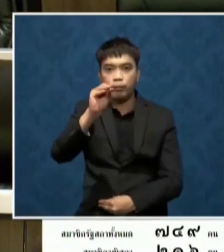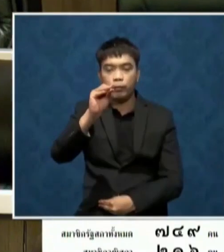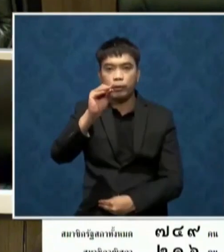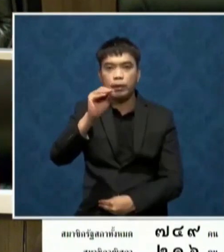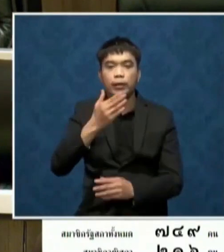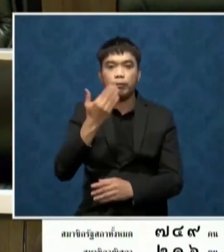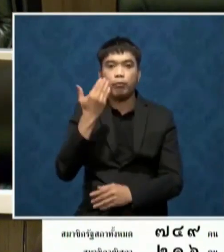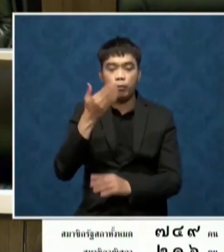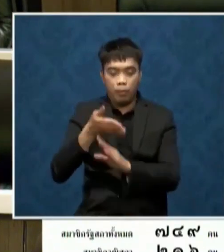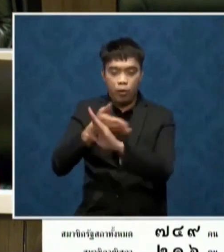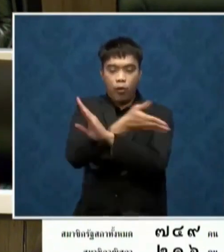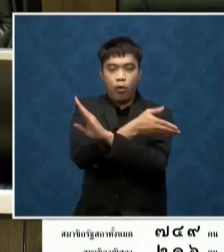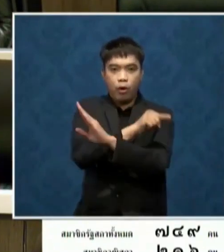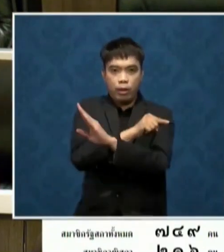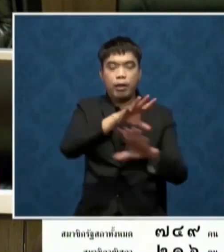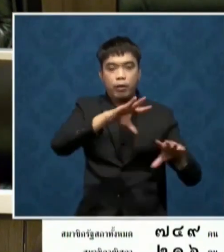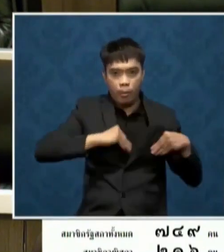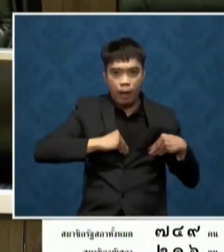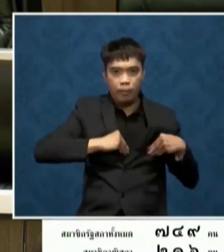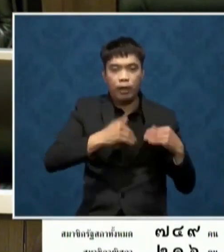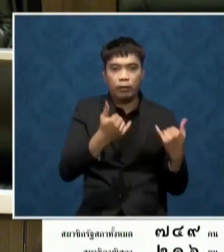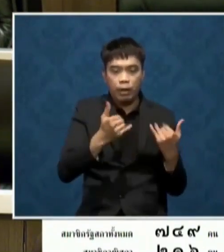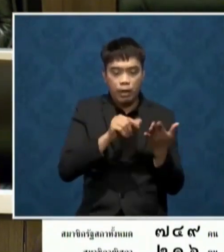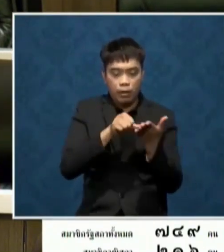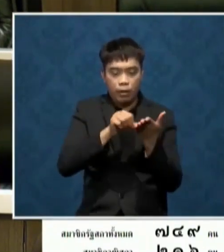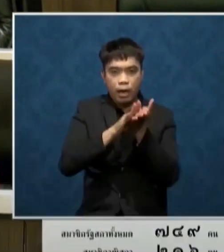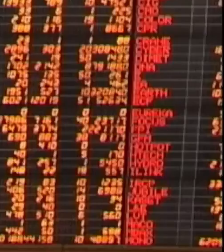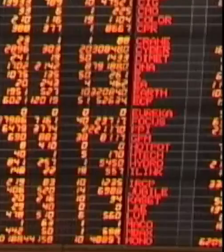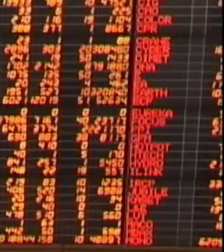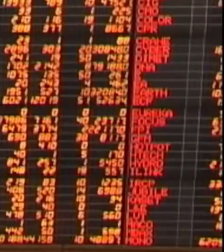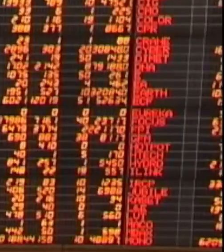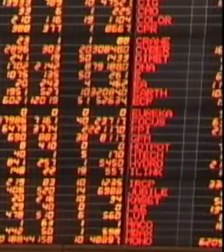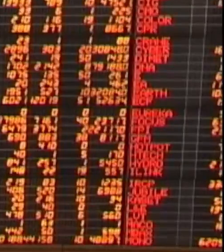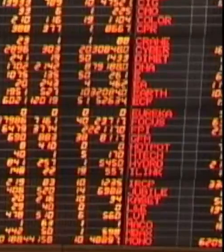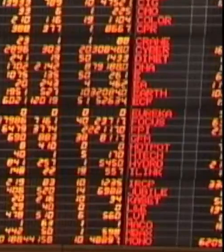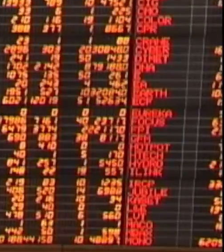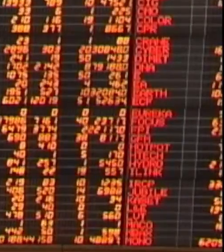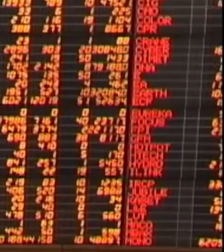กลับเข้ามาได้โดยมองระดับดัชนีสิ้นปีไว้ที่ 1,630 จุดบน